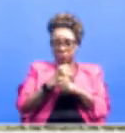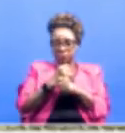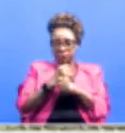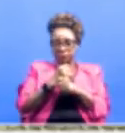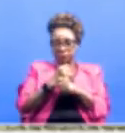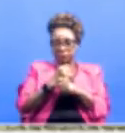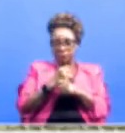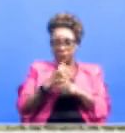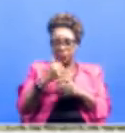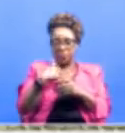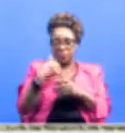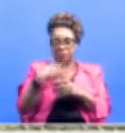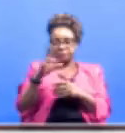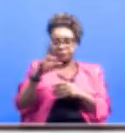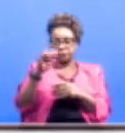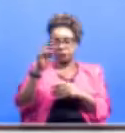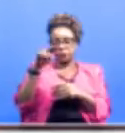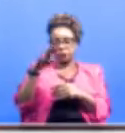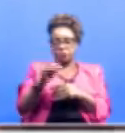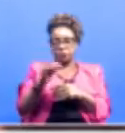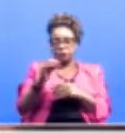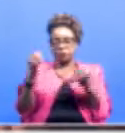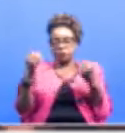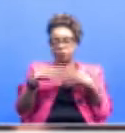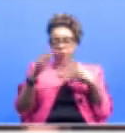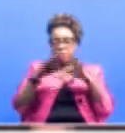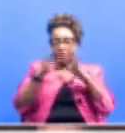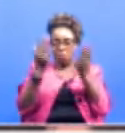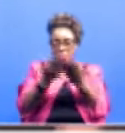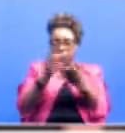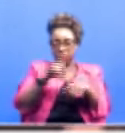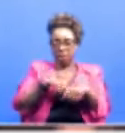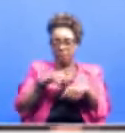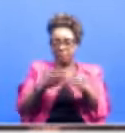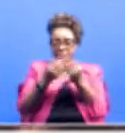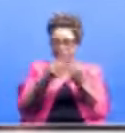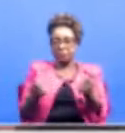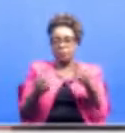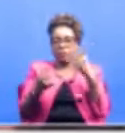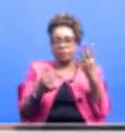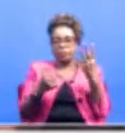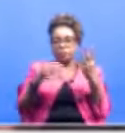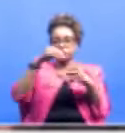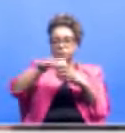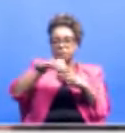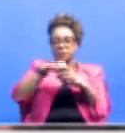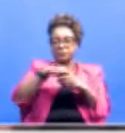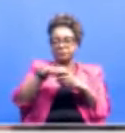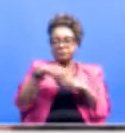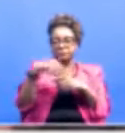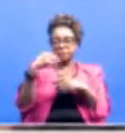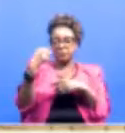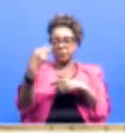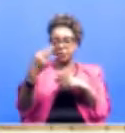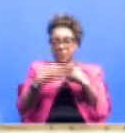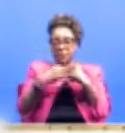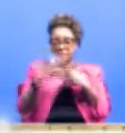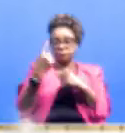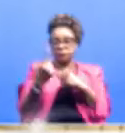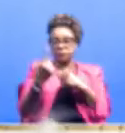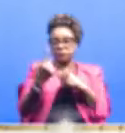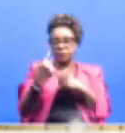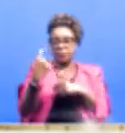1978 rono alishangaza dunia ilipovunja rekodi nne Za dunia chini ya siku 81 pekee katika